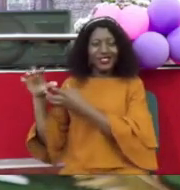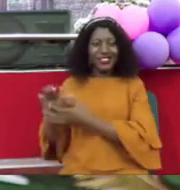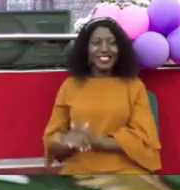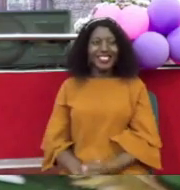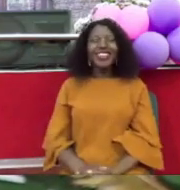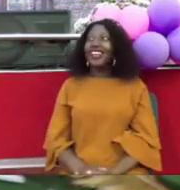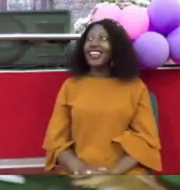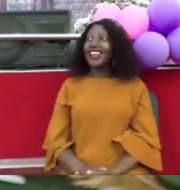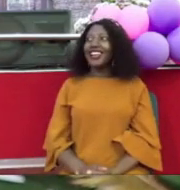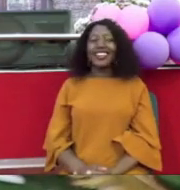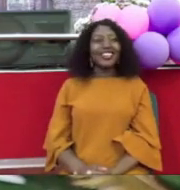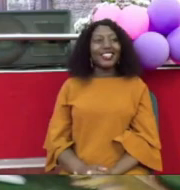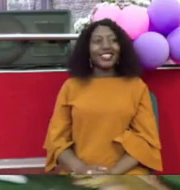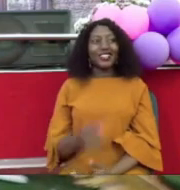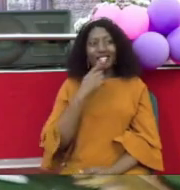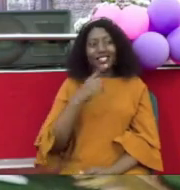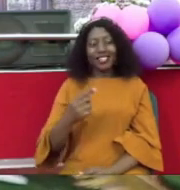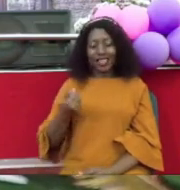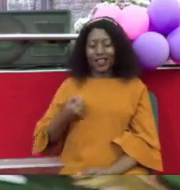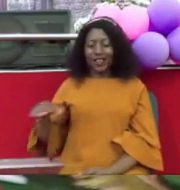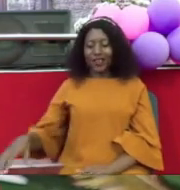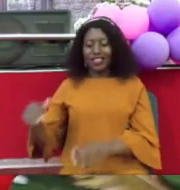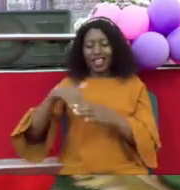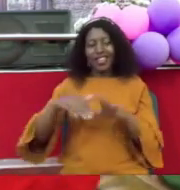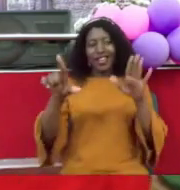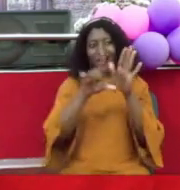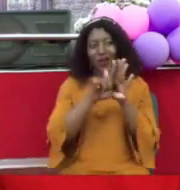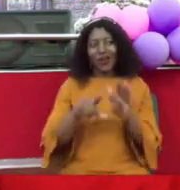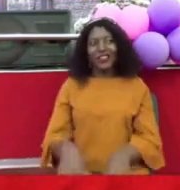Samani, nilisikia kama msichana anaitwa Glow. Lakini